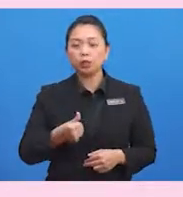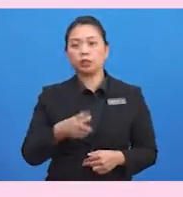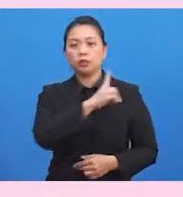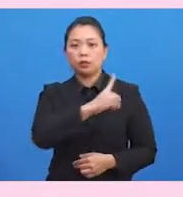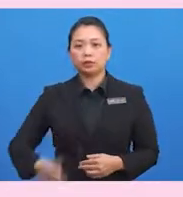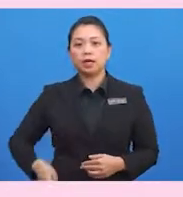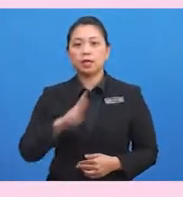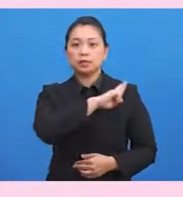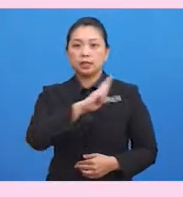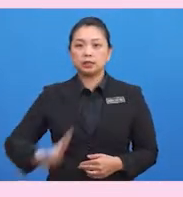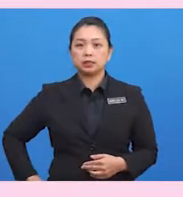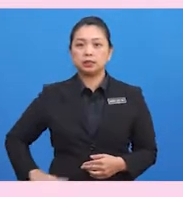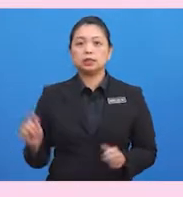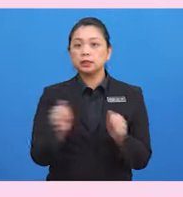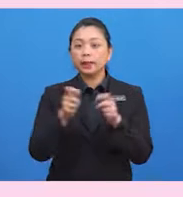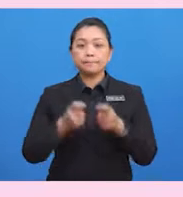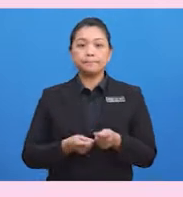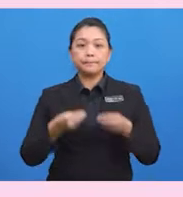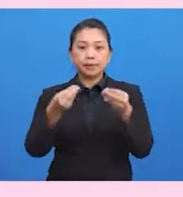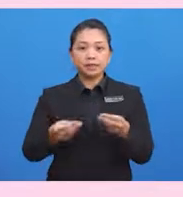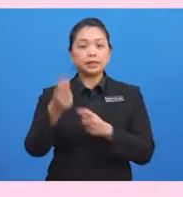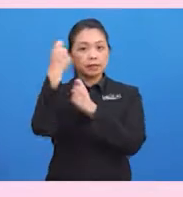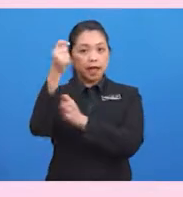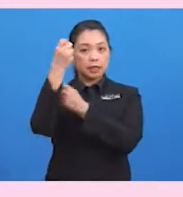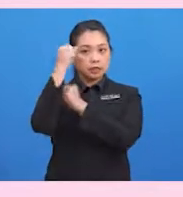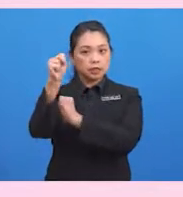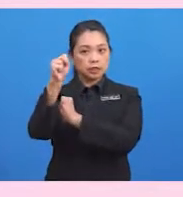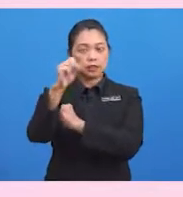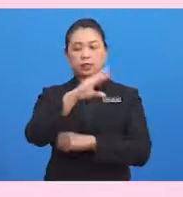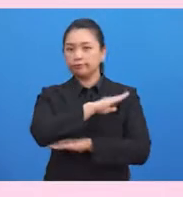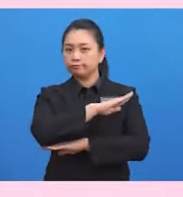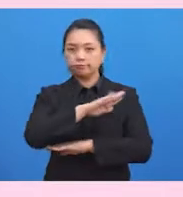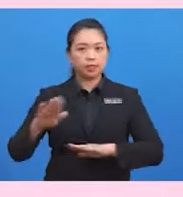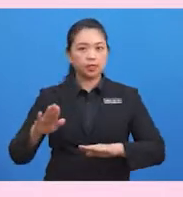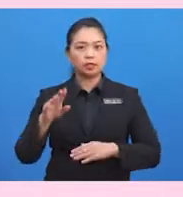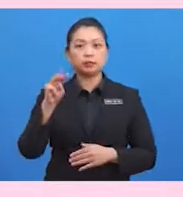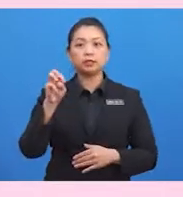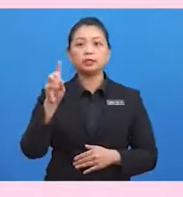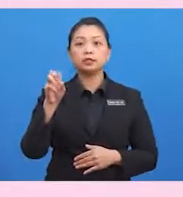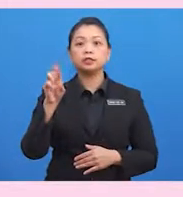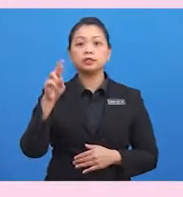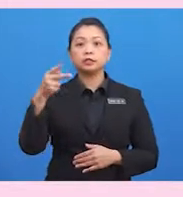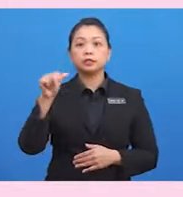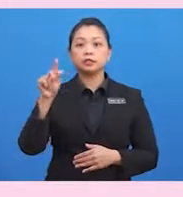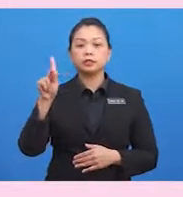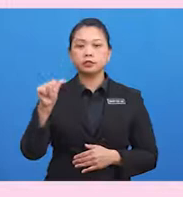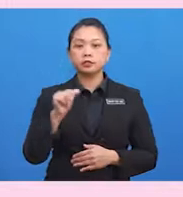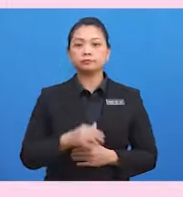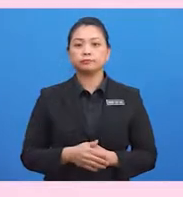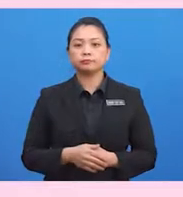mendera ke anak kebesaran Raja biasanya digunakan Smash pucat istiadat